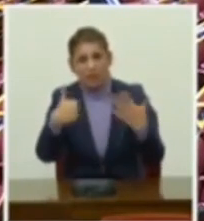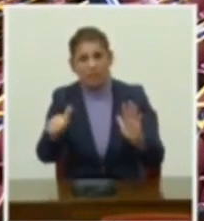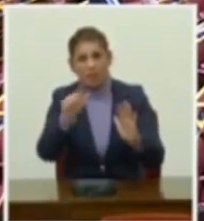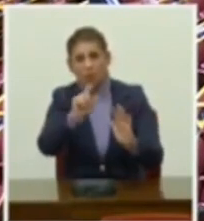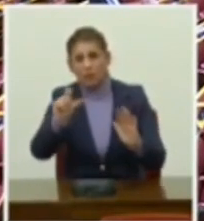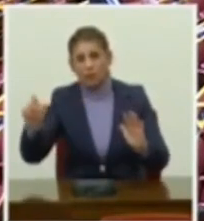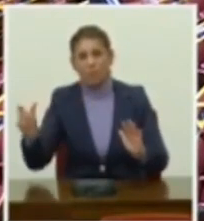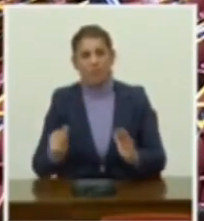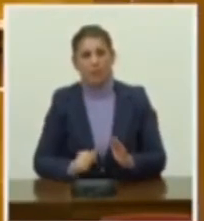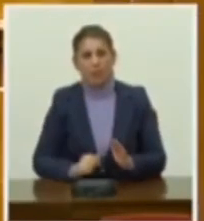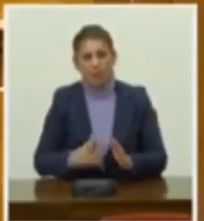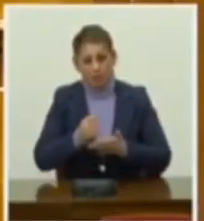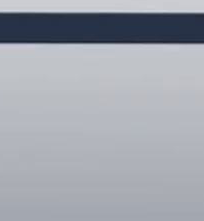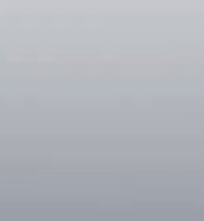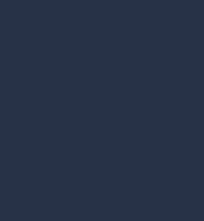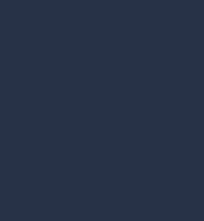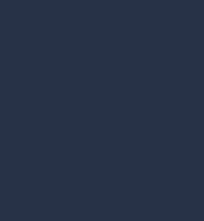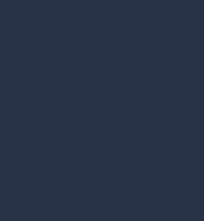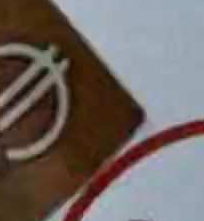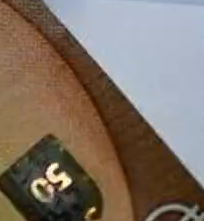εκατομμύρια για να επιδοτείτε την σκροκέρδεια.